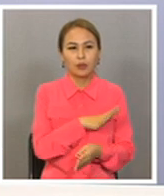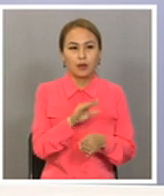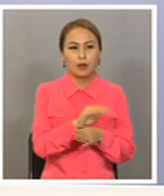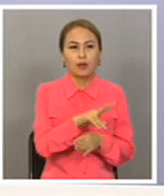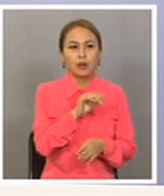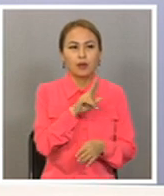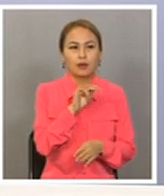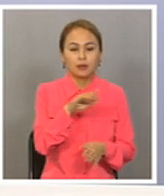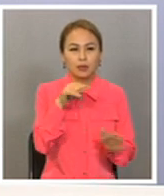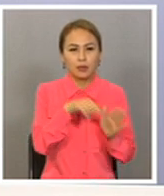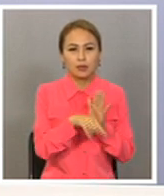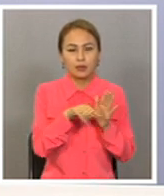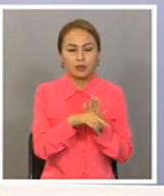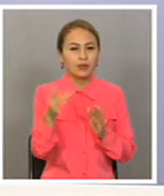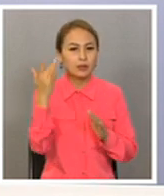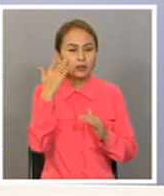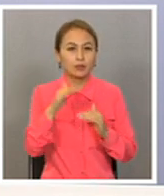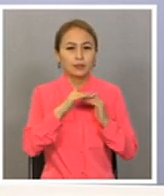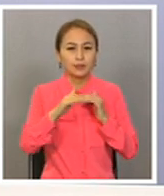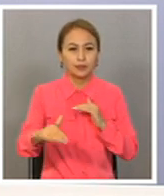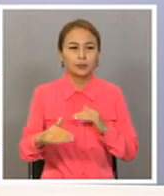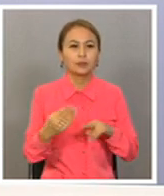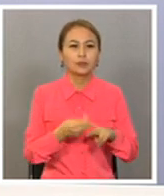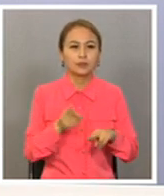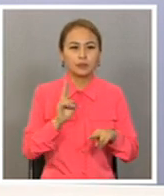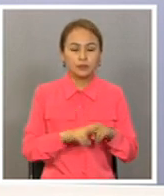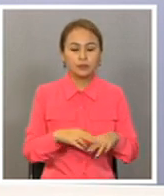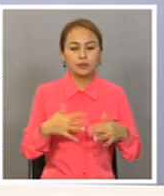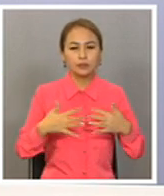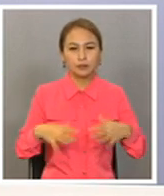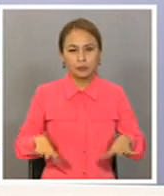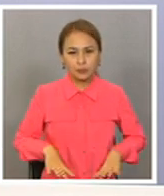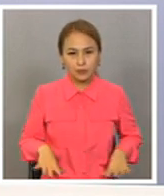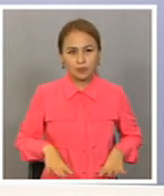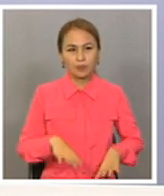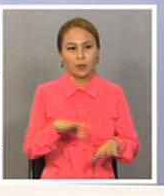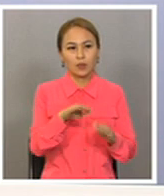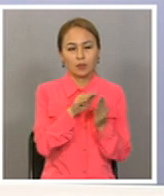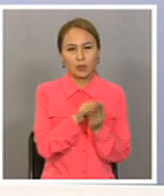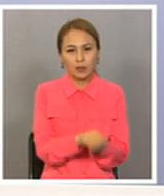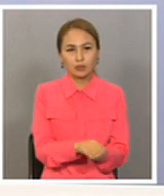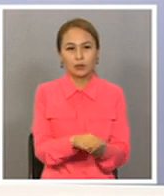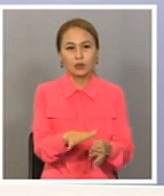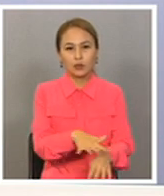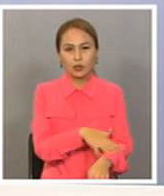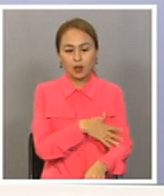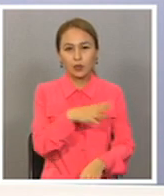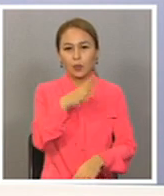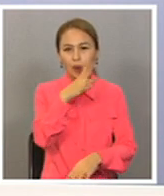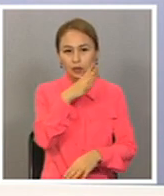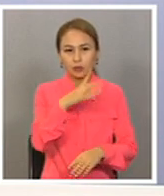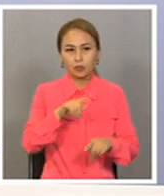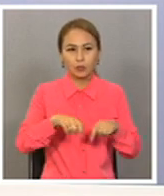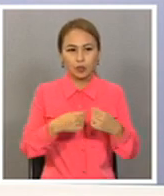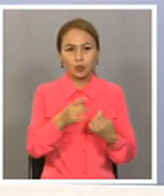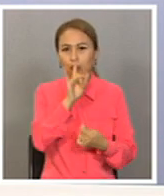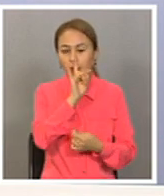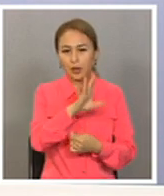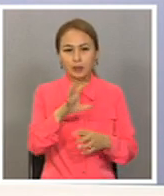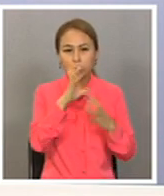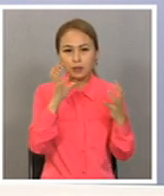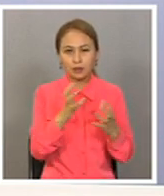асты мәңгі тон қабатынан тұрғандықтан жылқылар мен мәйіттің ұзақ уақыт бұзылмай